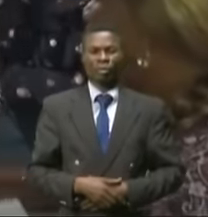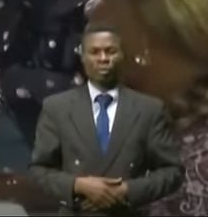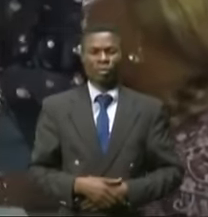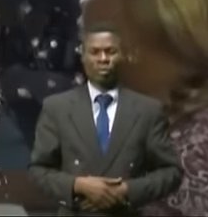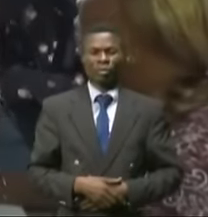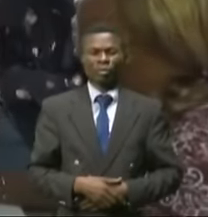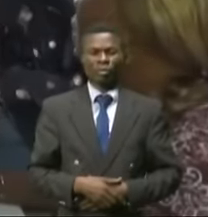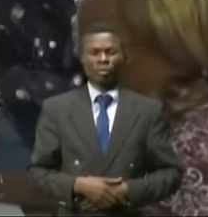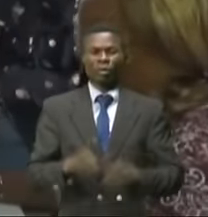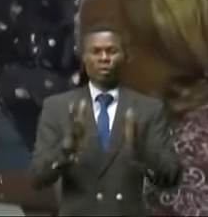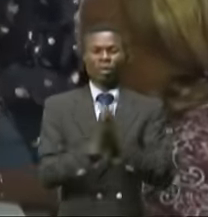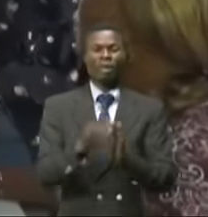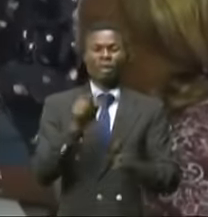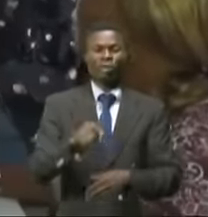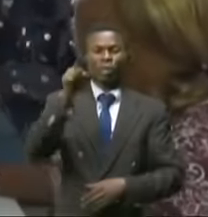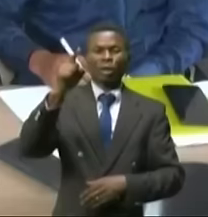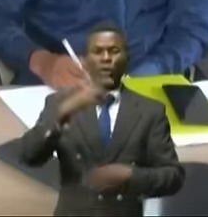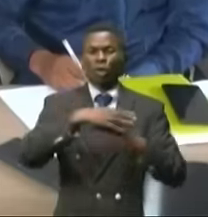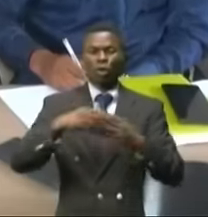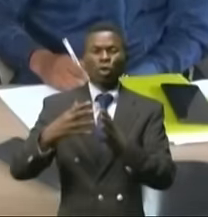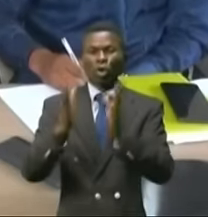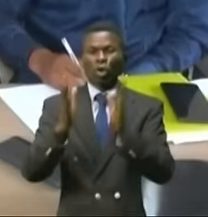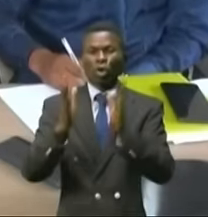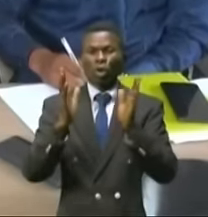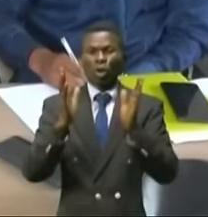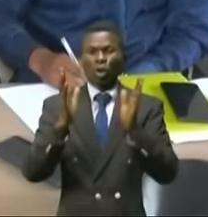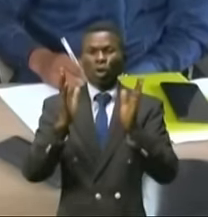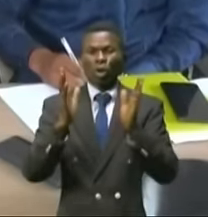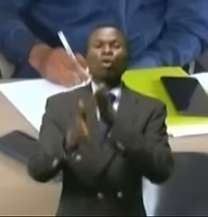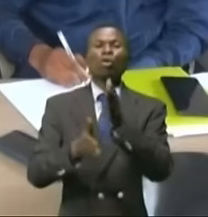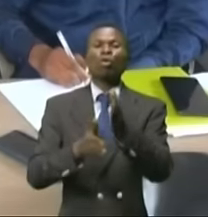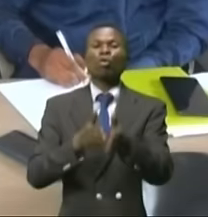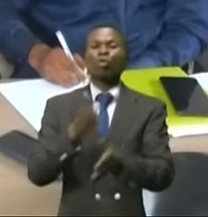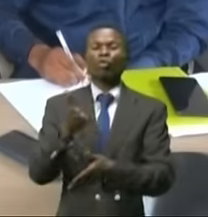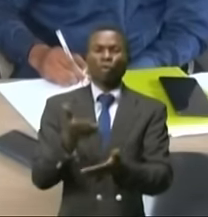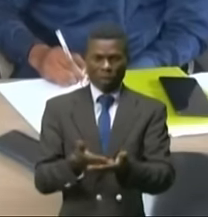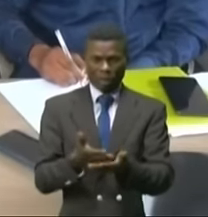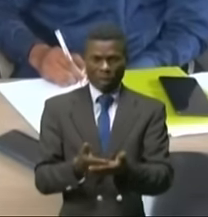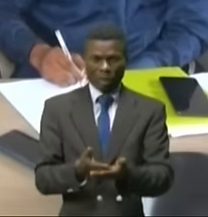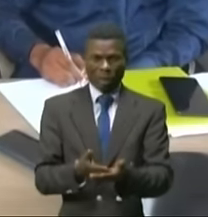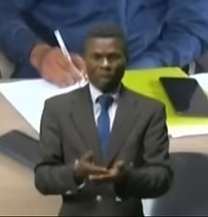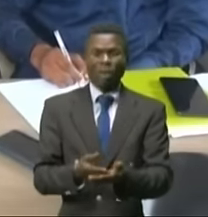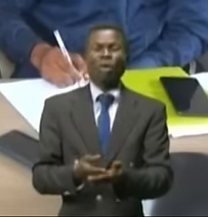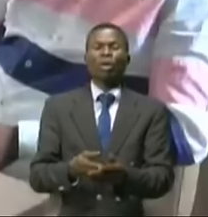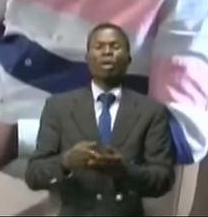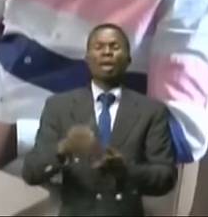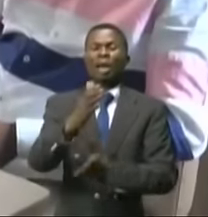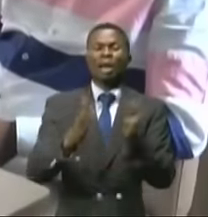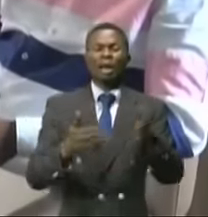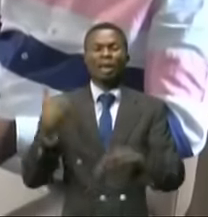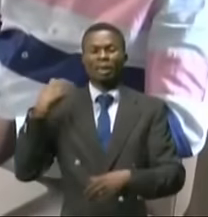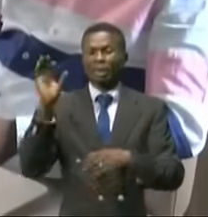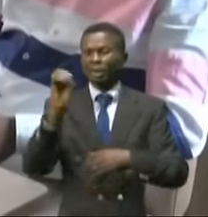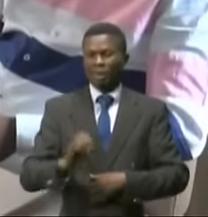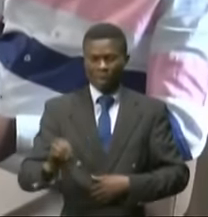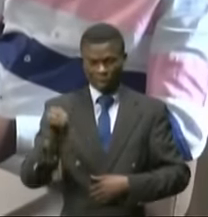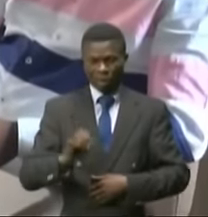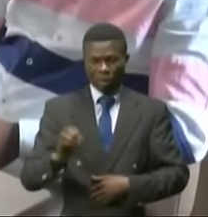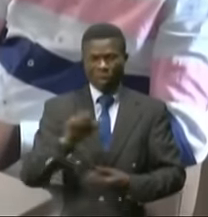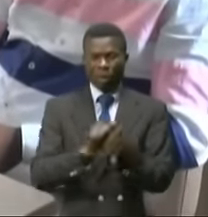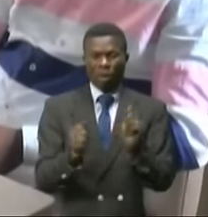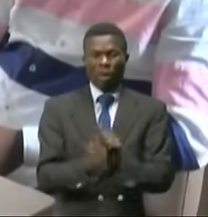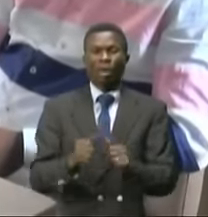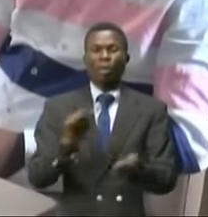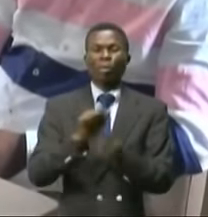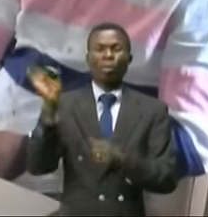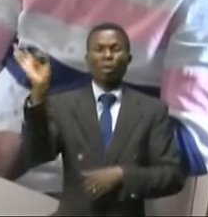C'est plus de 10 millions de dollars américains qui se sont échappés au trésor public dans le secteur